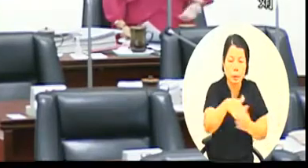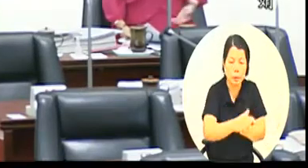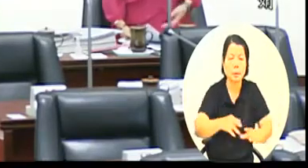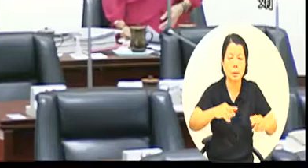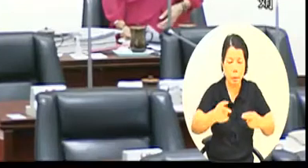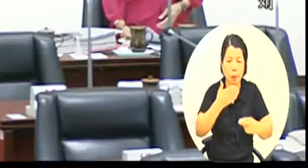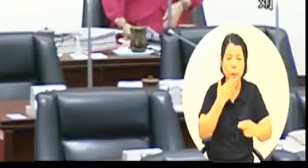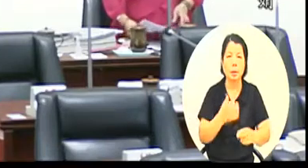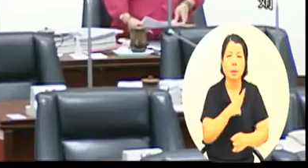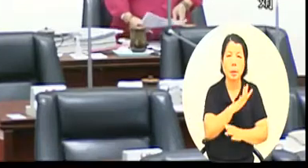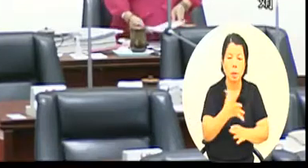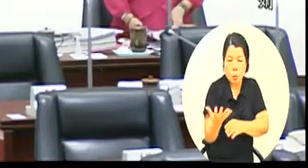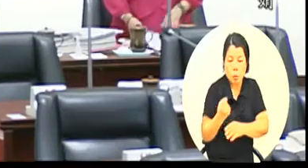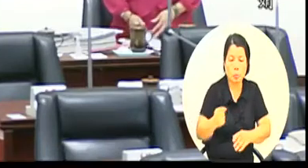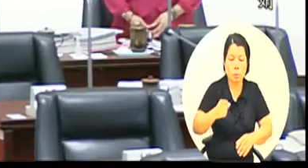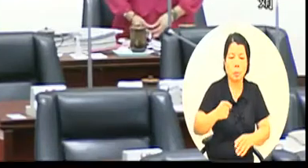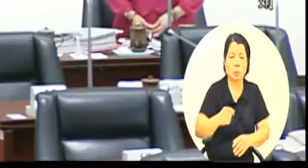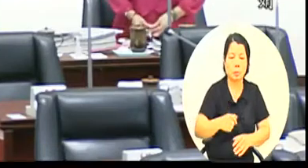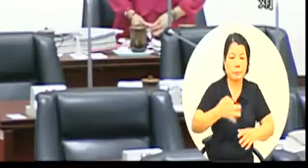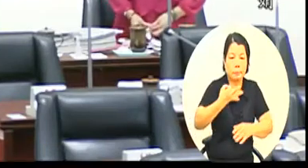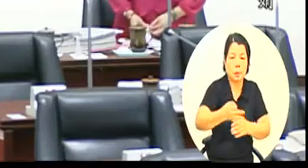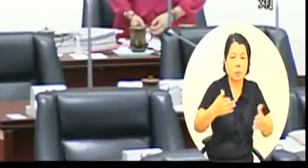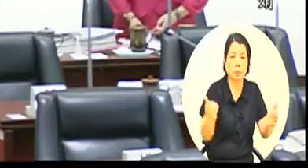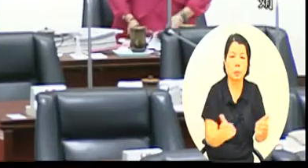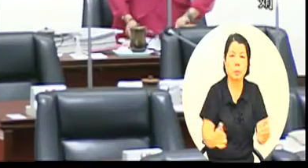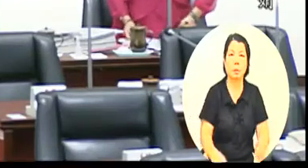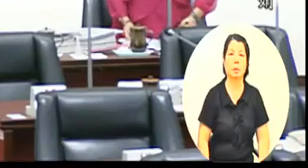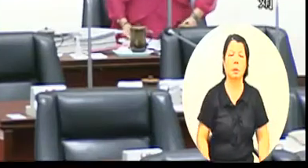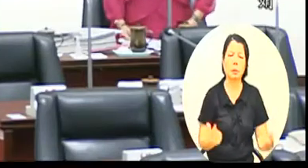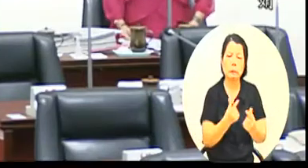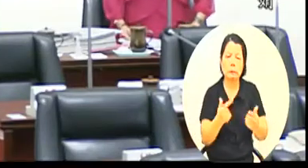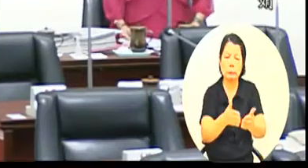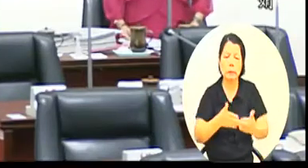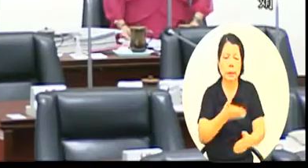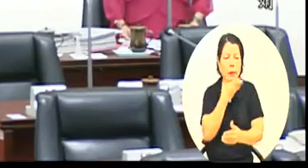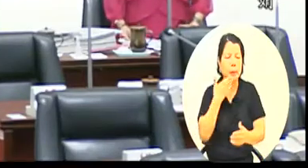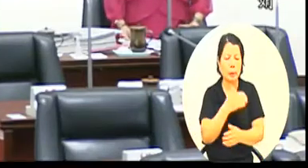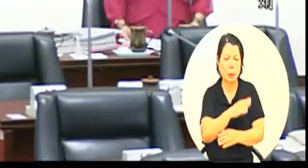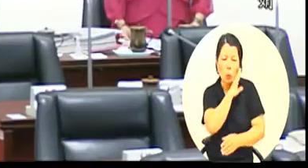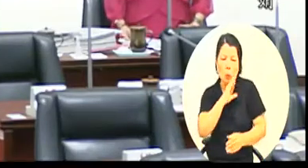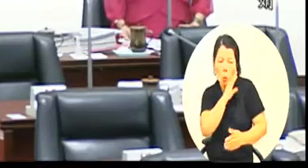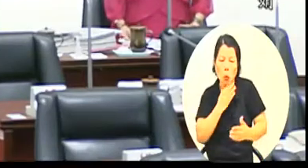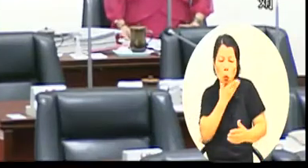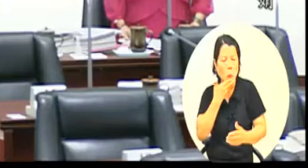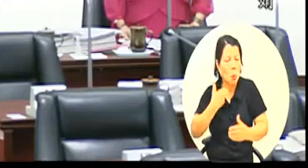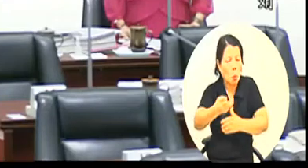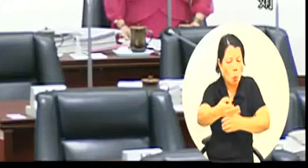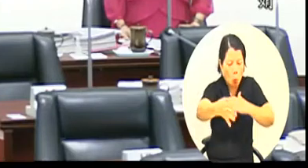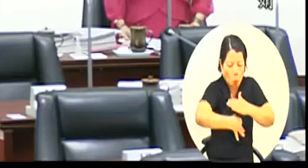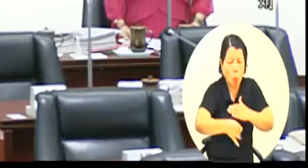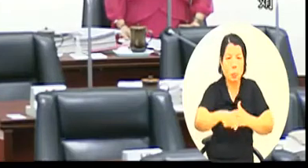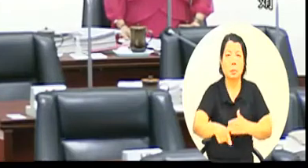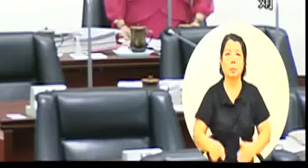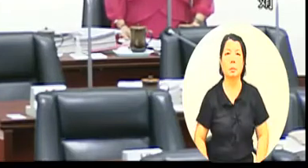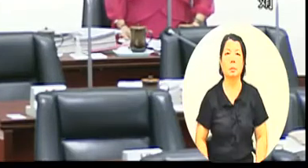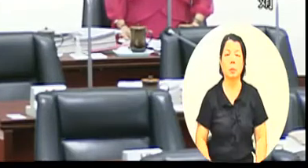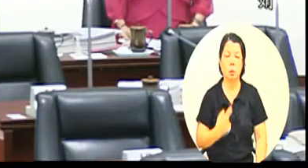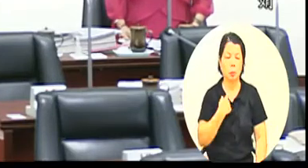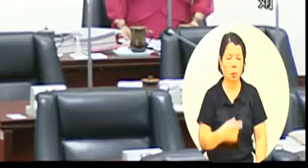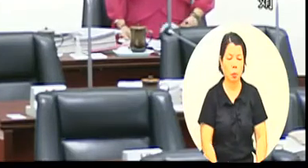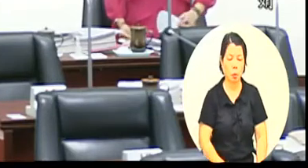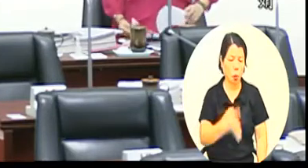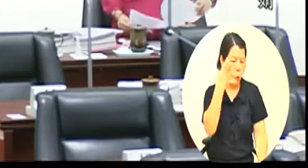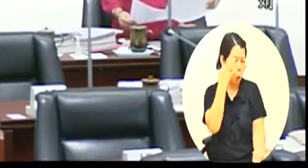会观感不好，让人家觉得这个好像有点变相收利的问题啦。那我想这个部分我们也一再在议会